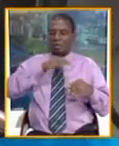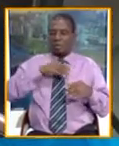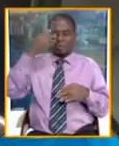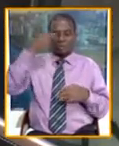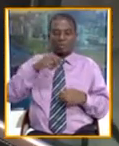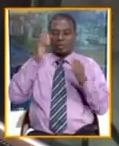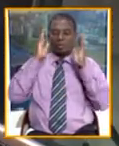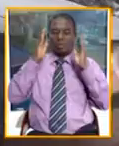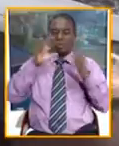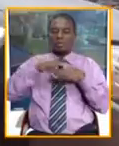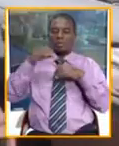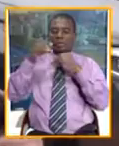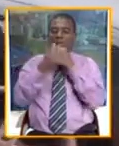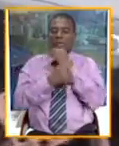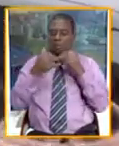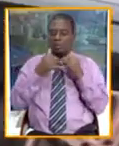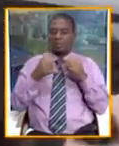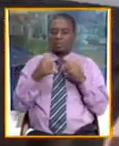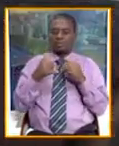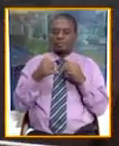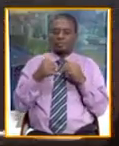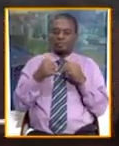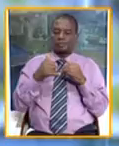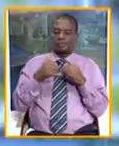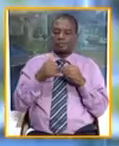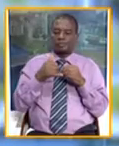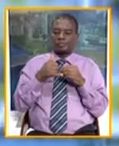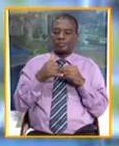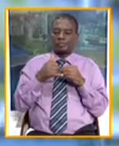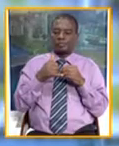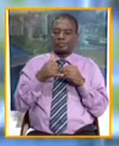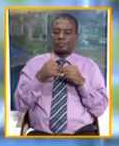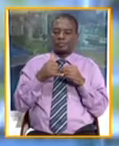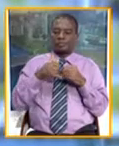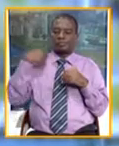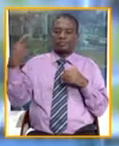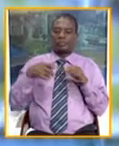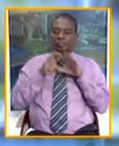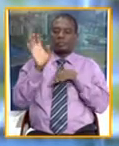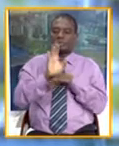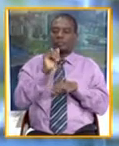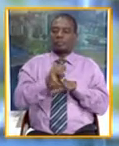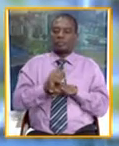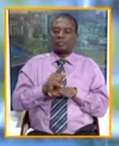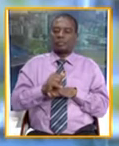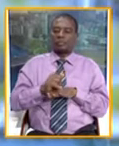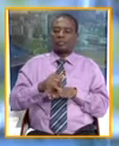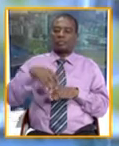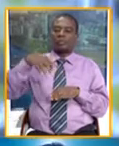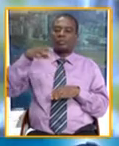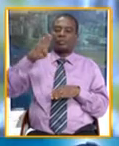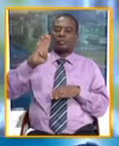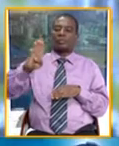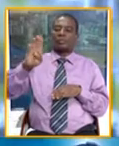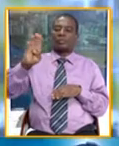la stabilisation de ce pays, la MINUSMA. Toujours en Côte d'Ivoire, le brevet d'études